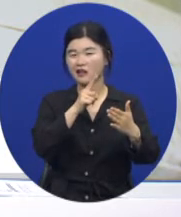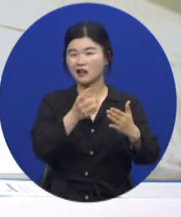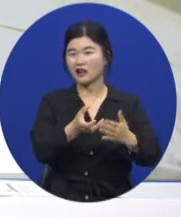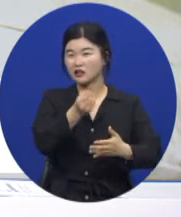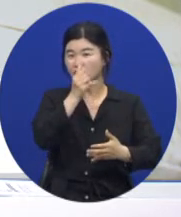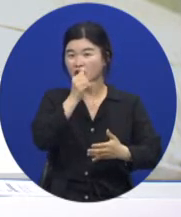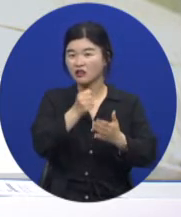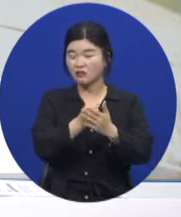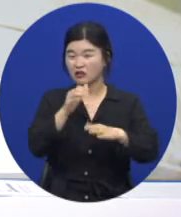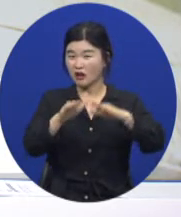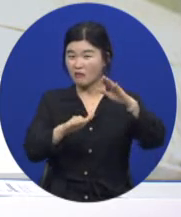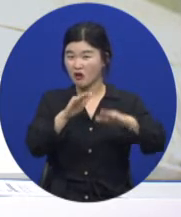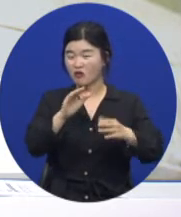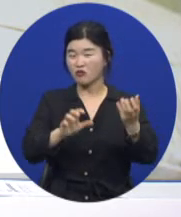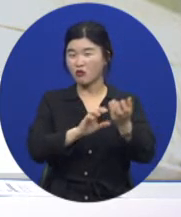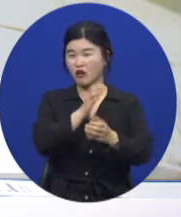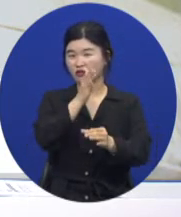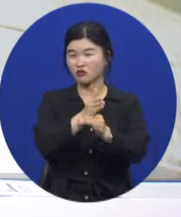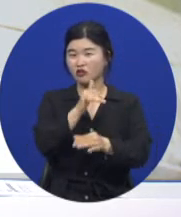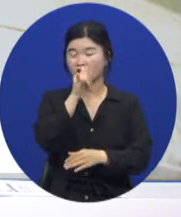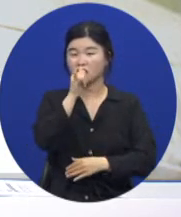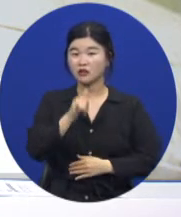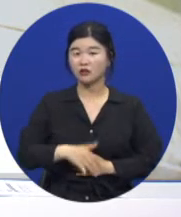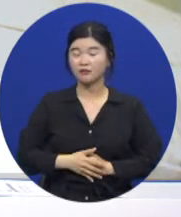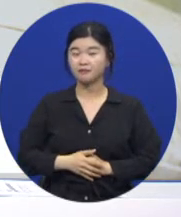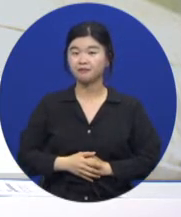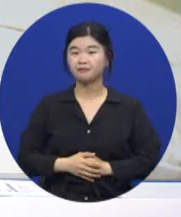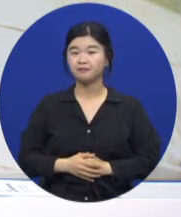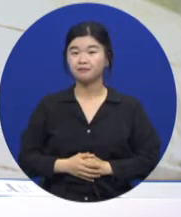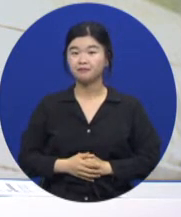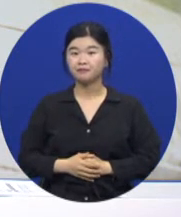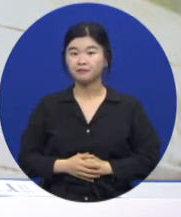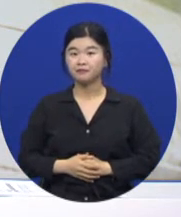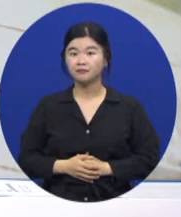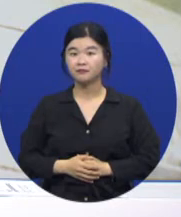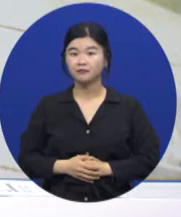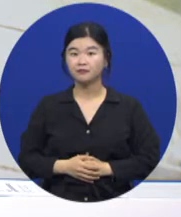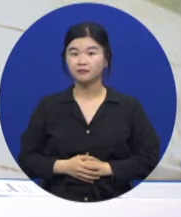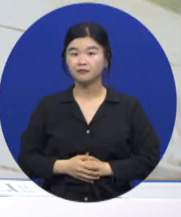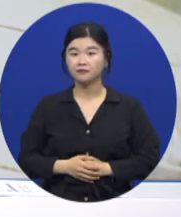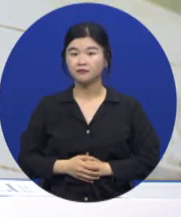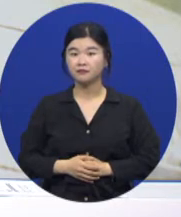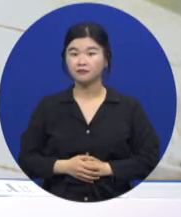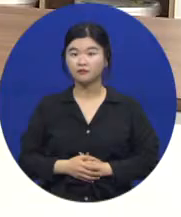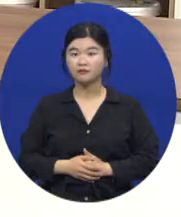역차별 논란까지 일고 있습니다 5 승 철 기자가 취재했습니다